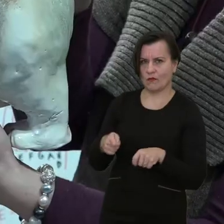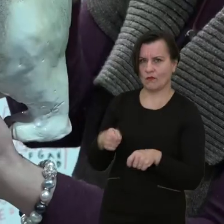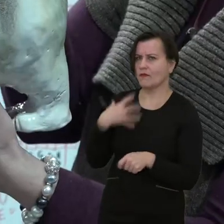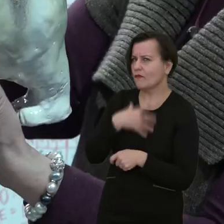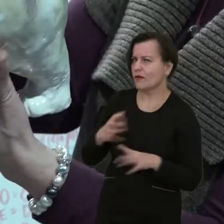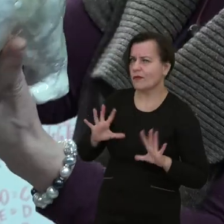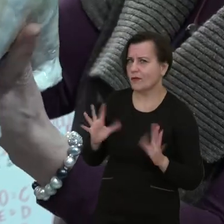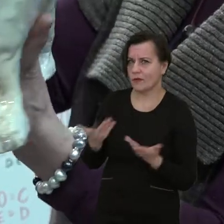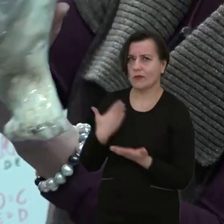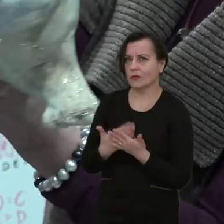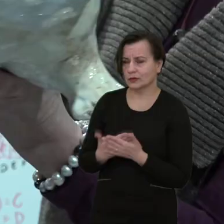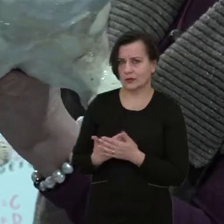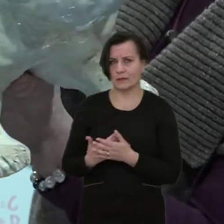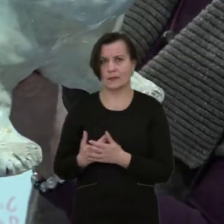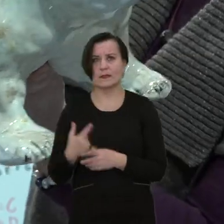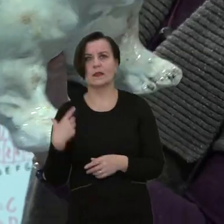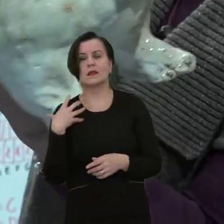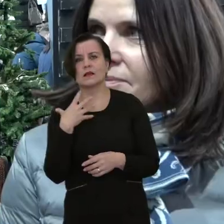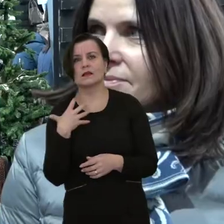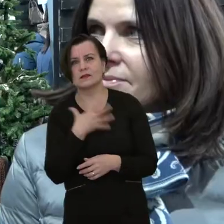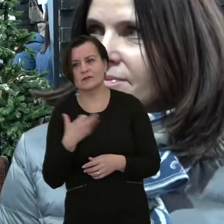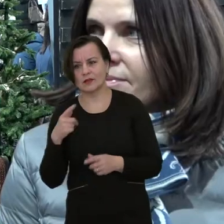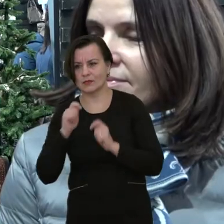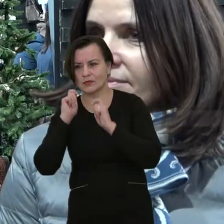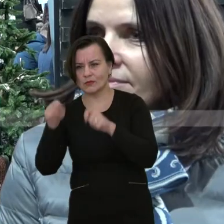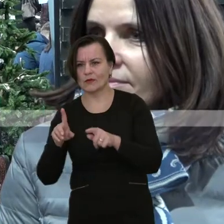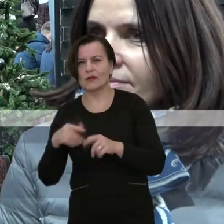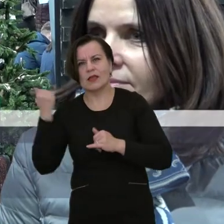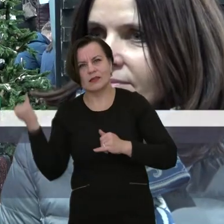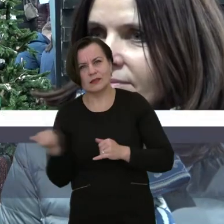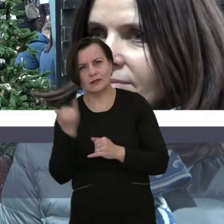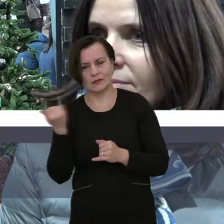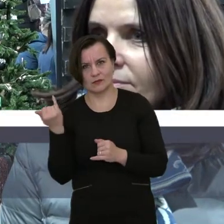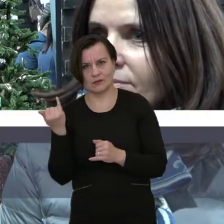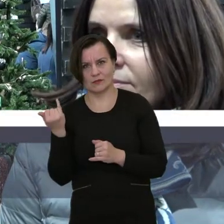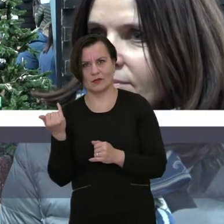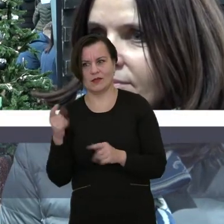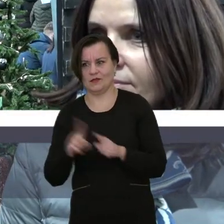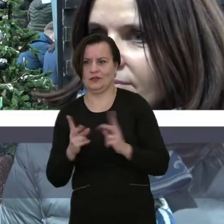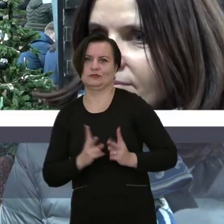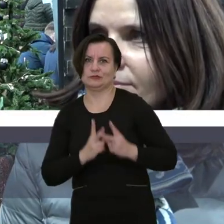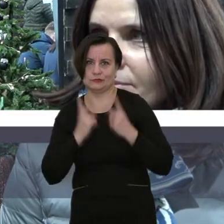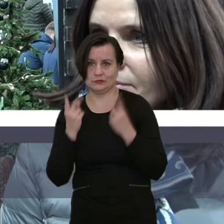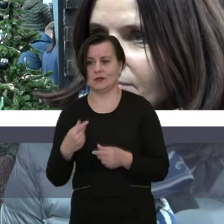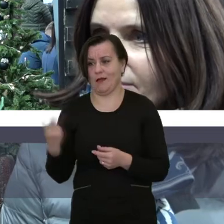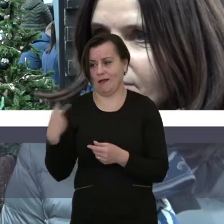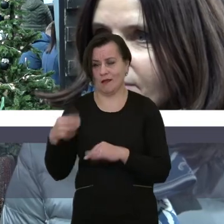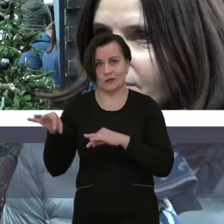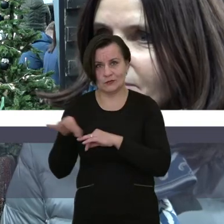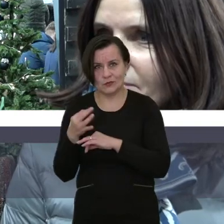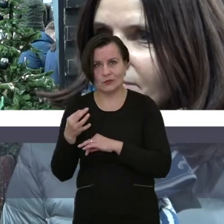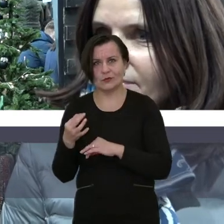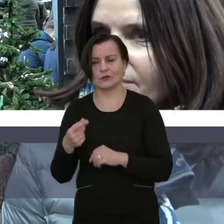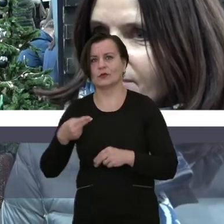Didžiausios dovanos tikriausiai nudžiugina tada, kada jos būna nestandartinės, o kažkas įdomesnio, todėl mes su žmona